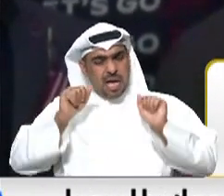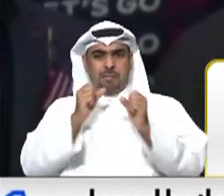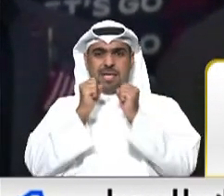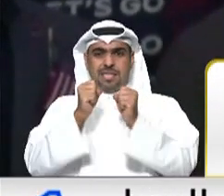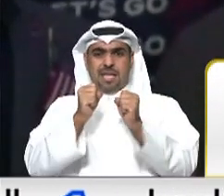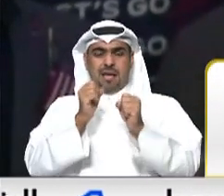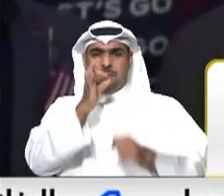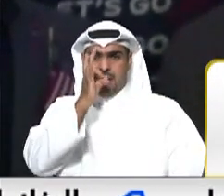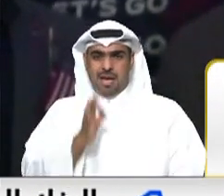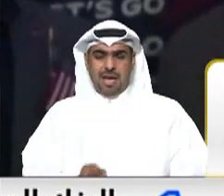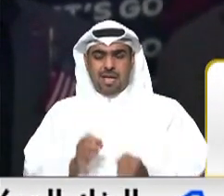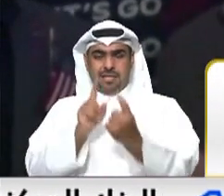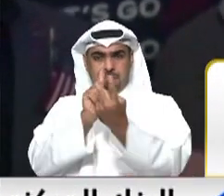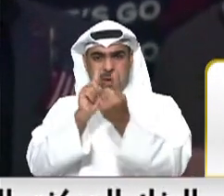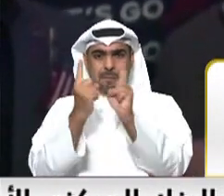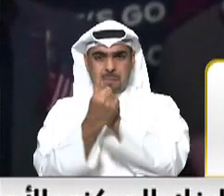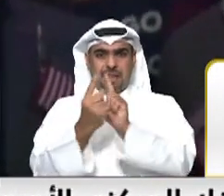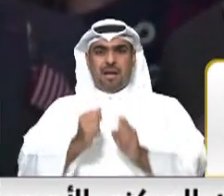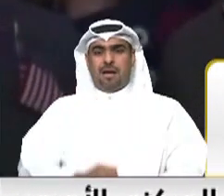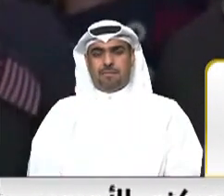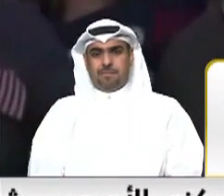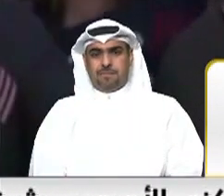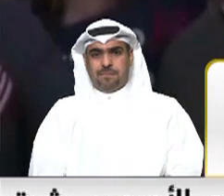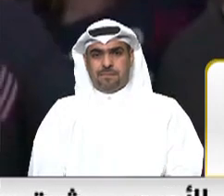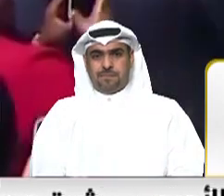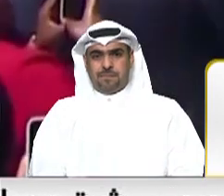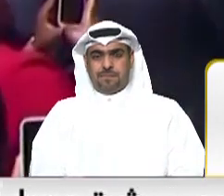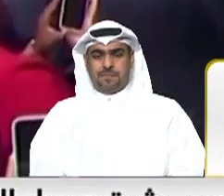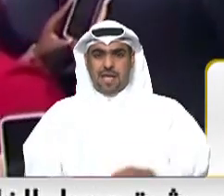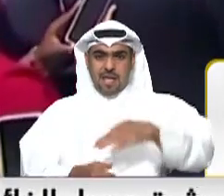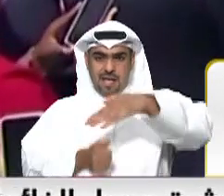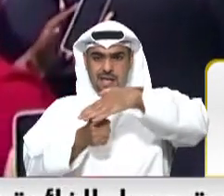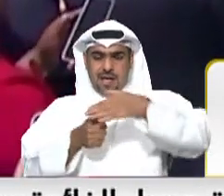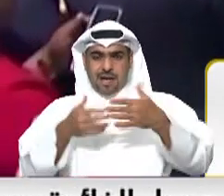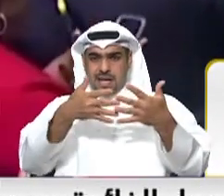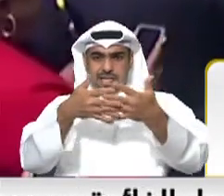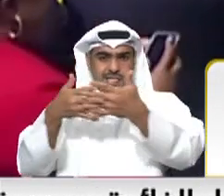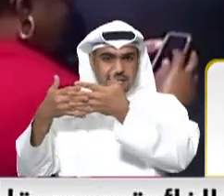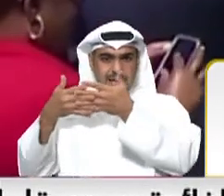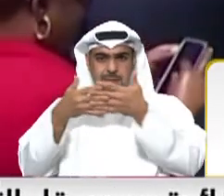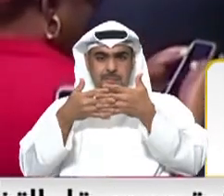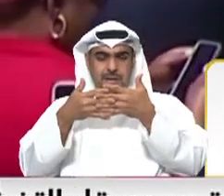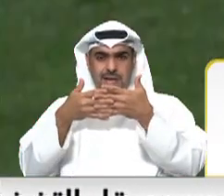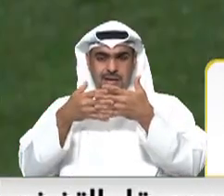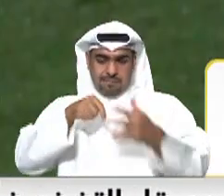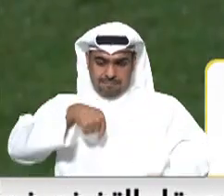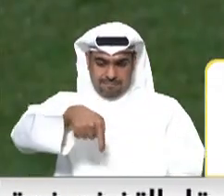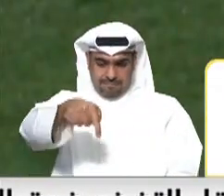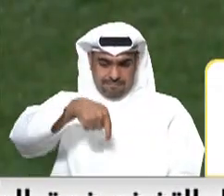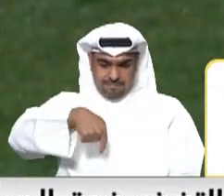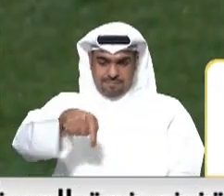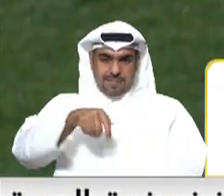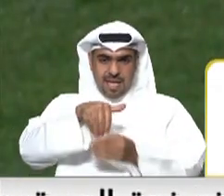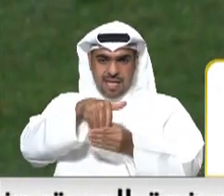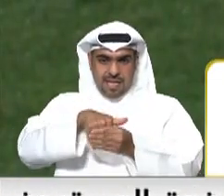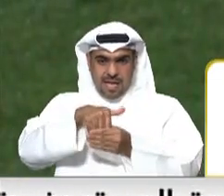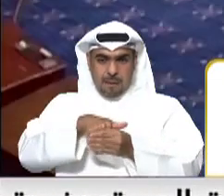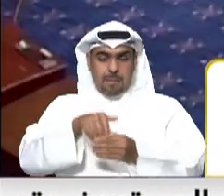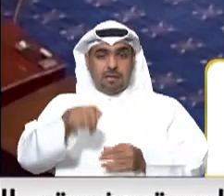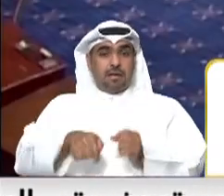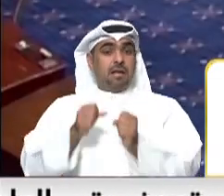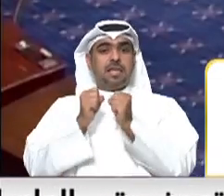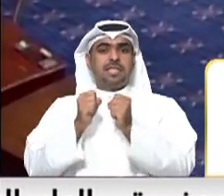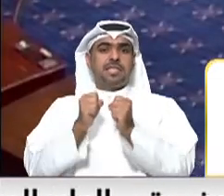على الخروج من المعركه ازمات متتاليه ضيقت الخناق حول عنق الرئيس الامريكي اخرها جاء من